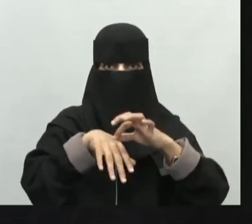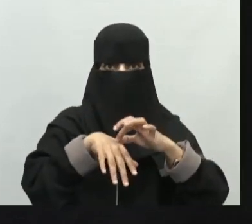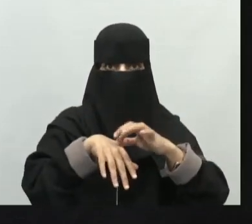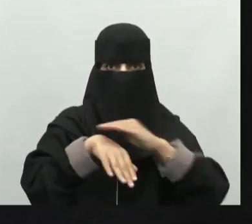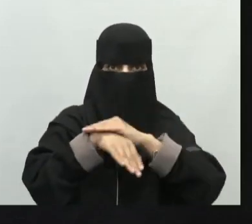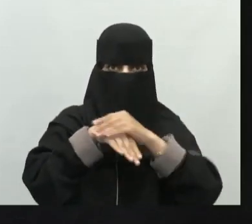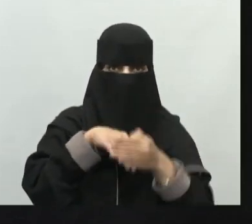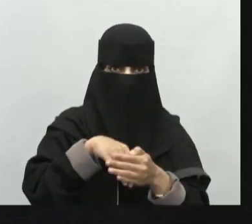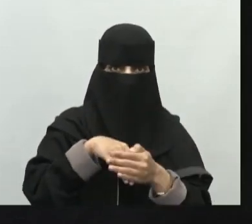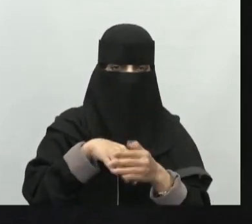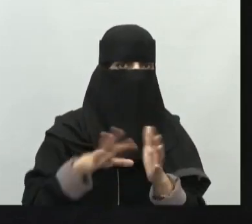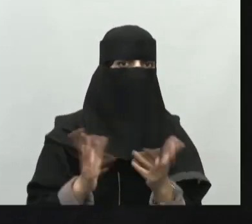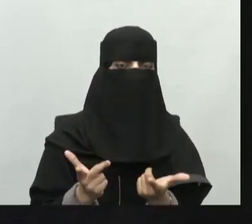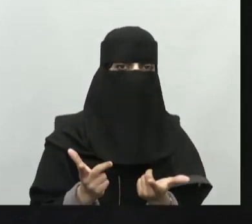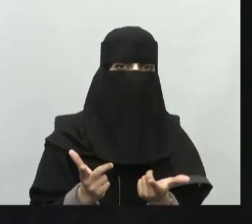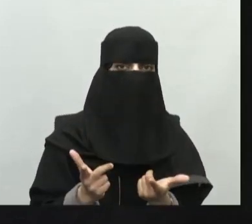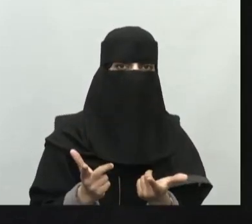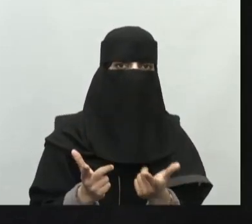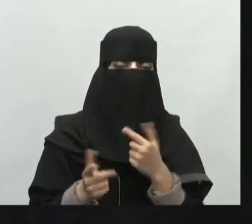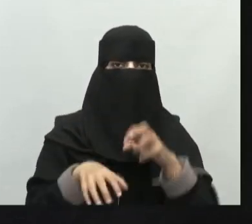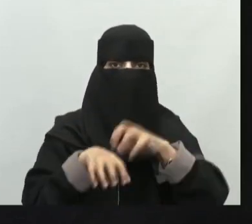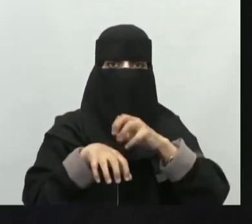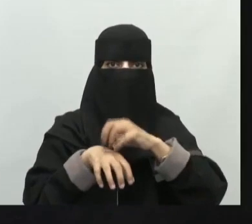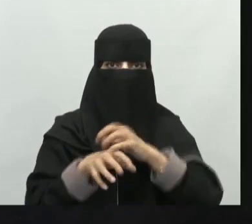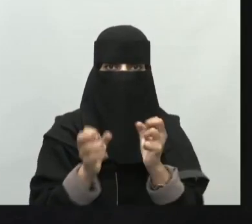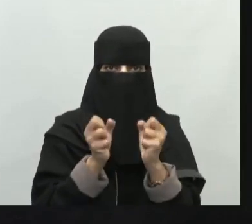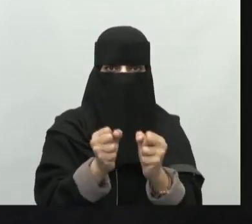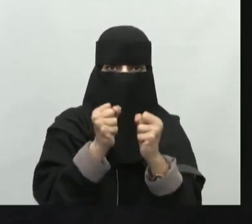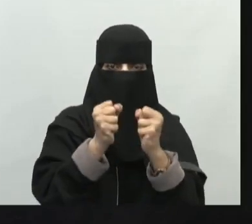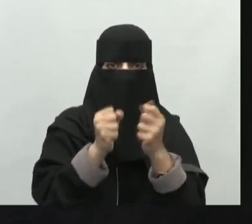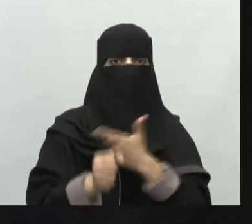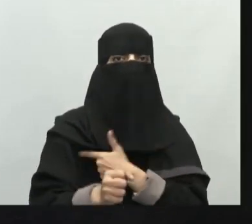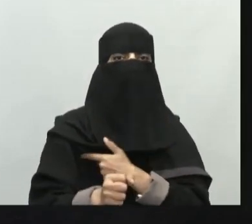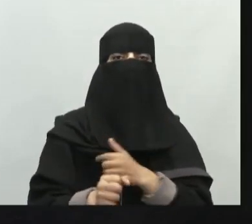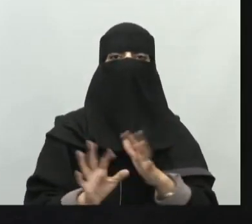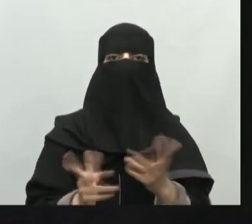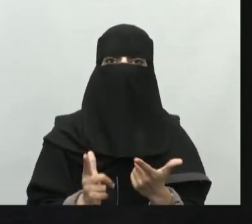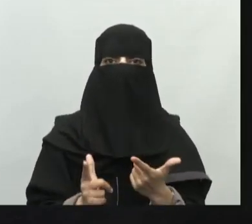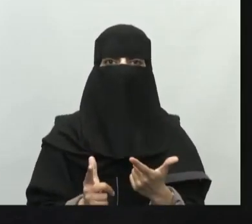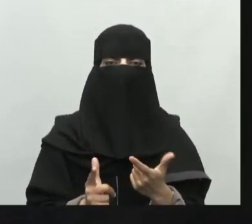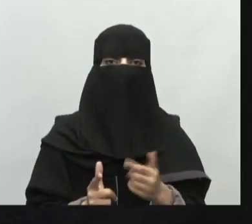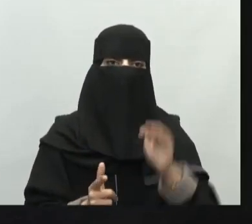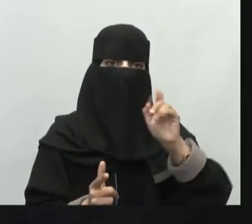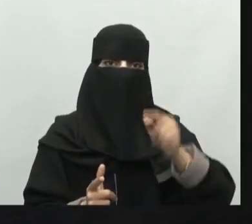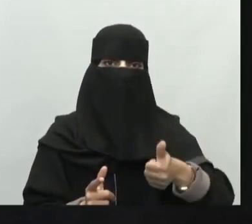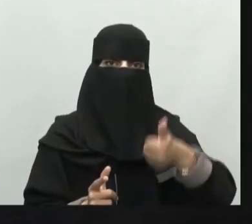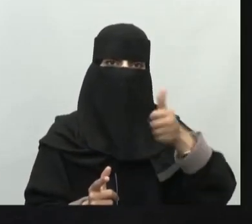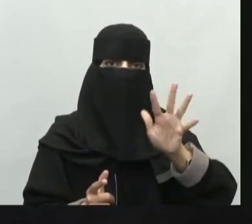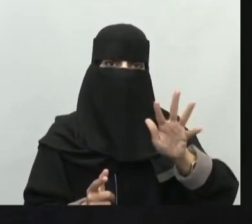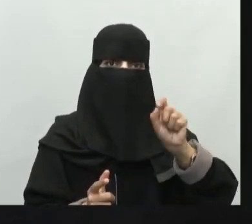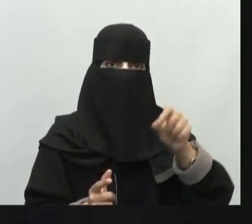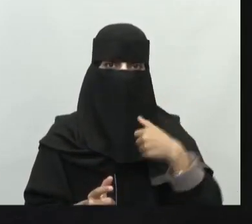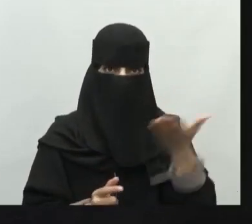يغطى جلدها بماذا باجزاء صلبه صغيره تسمى حراشف هل